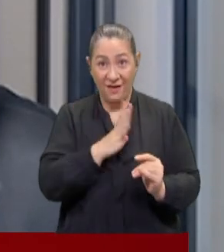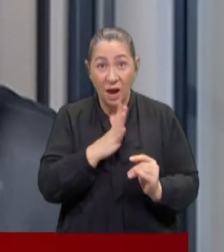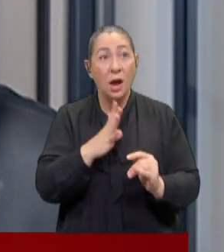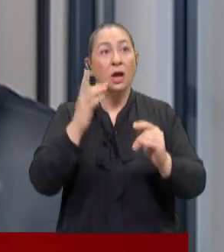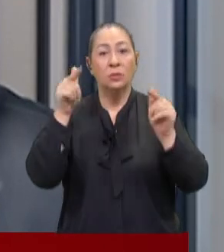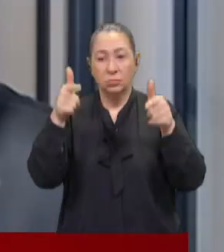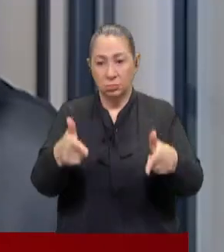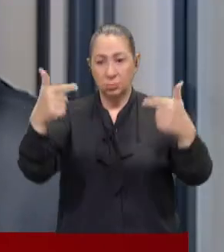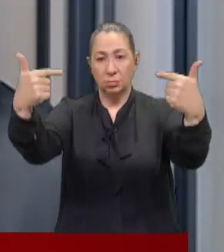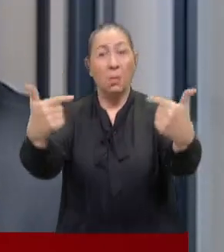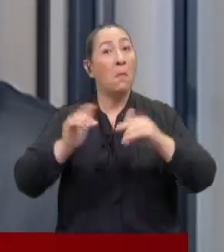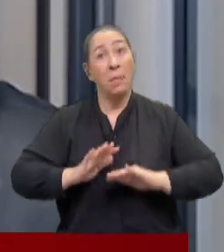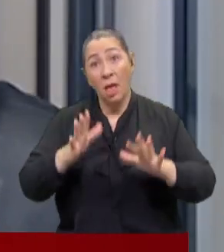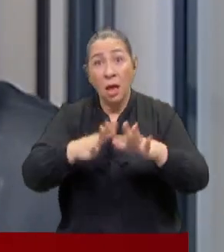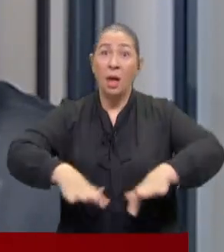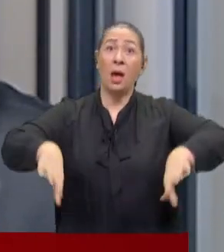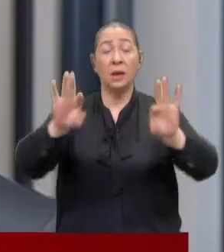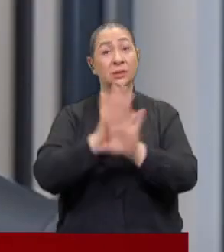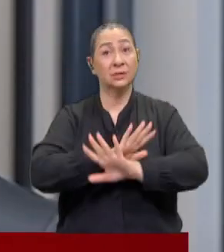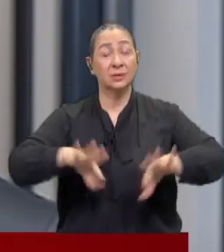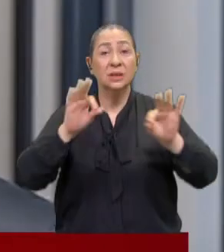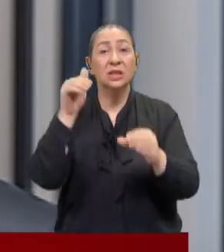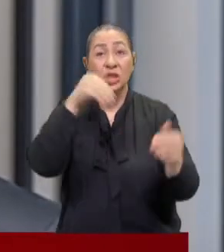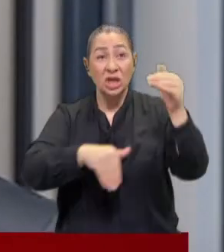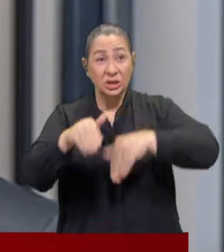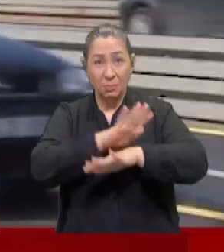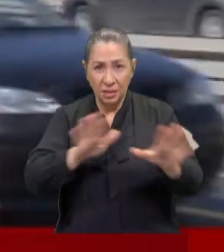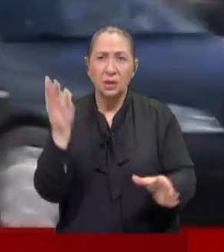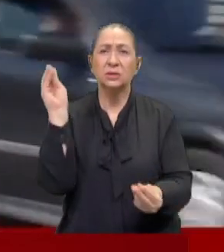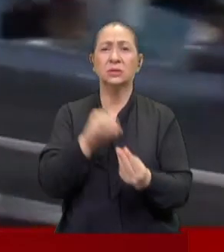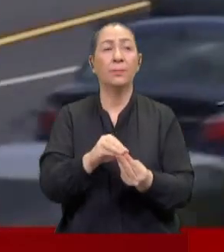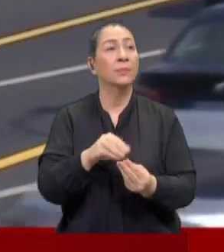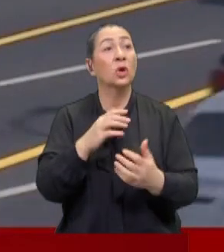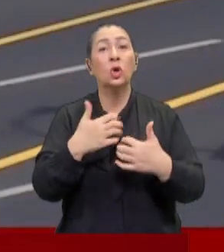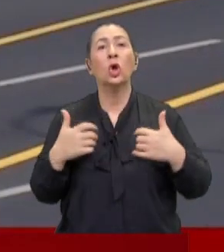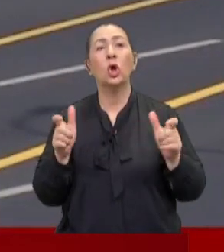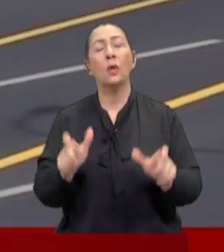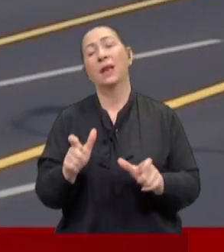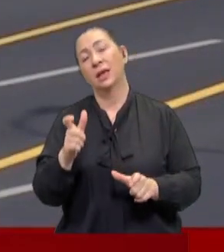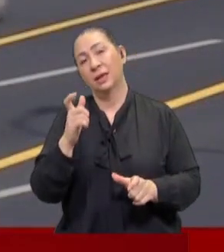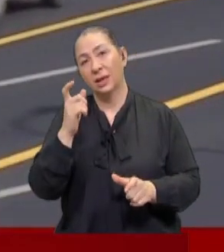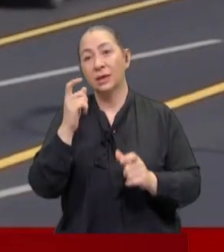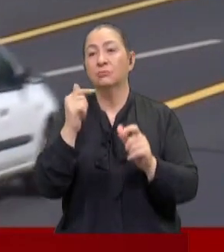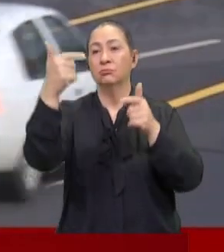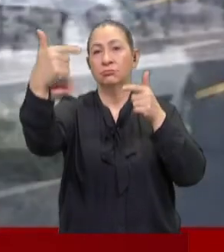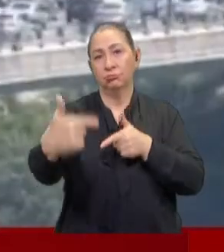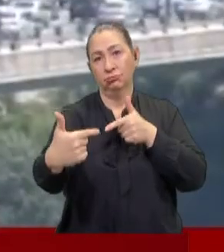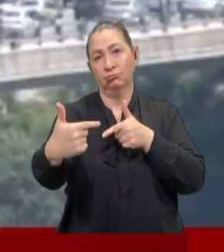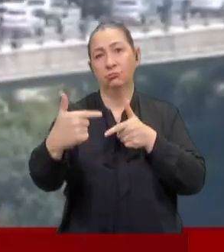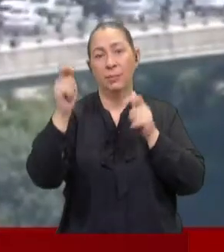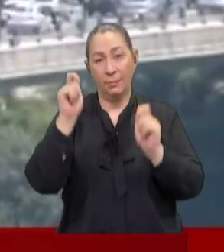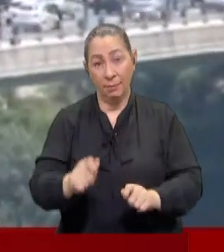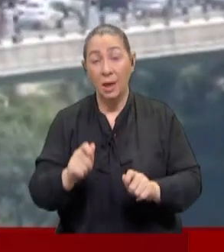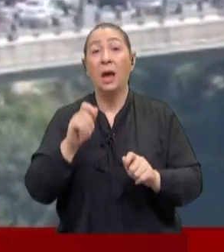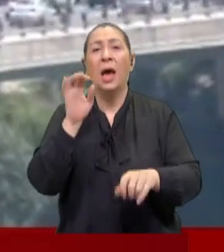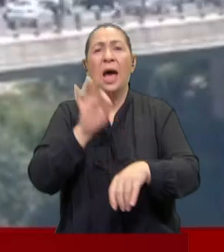görüntüler kuruldu. Hazırlandı. Her şey hazırlandı. Seçimden sonra zamlar gelecek. Güvenlik amaçlı ikinci tarafa tak sistemini kurduk.